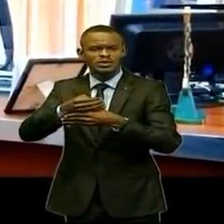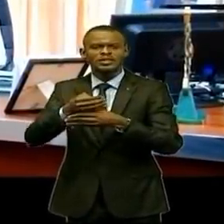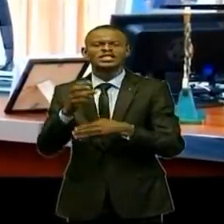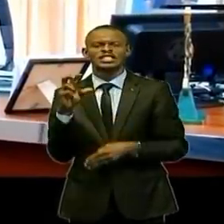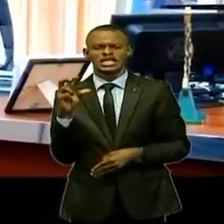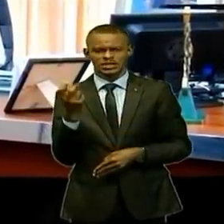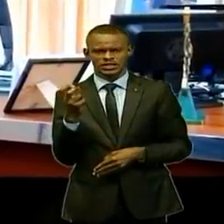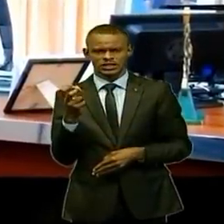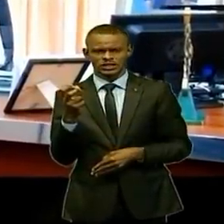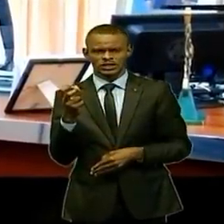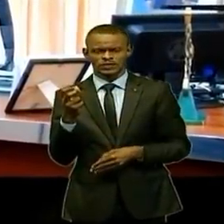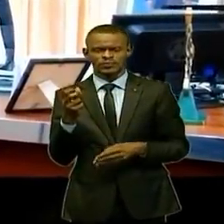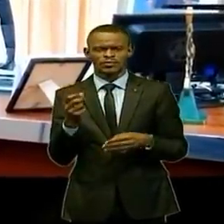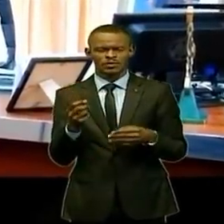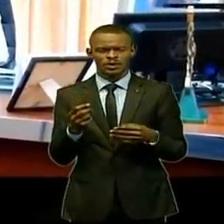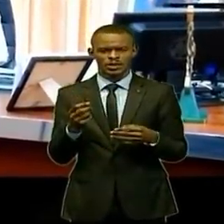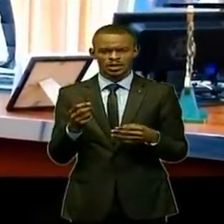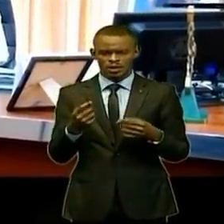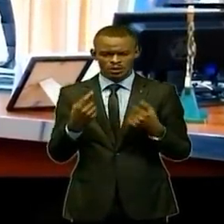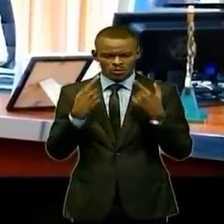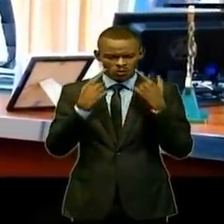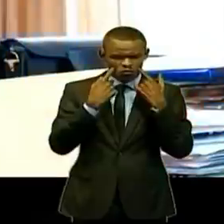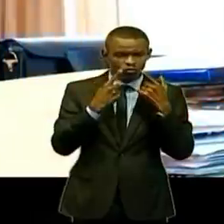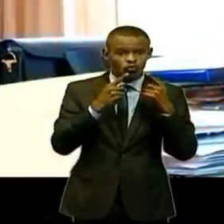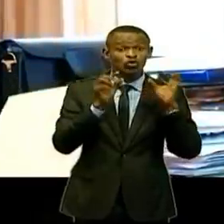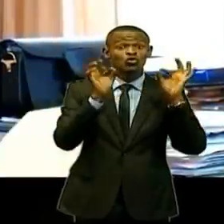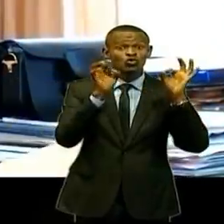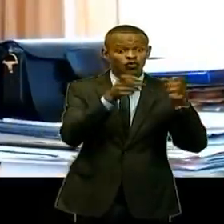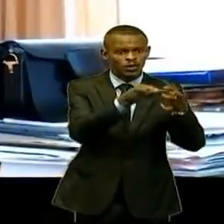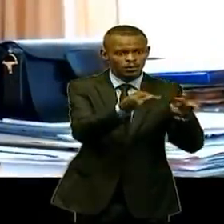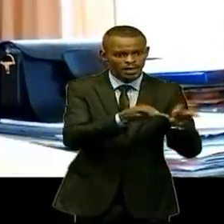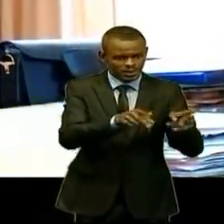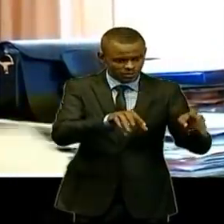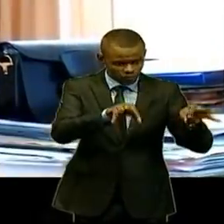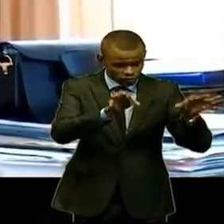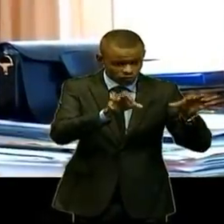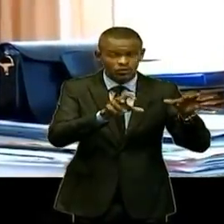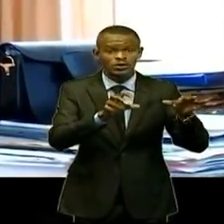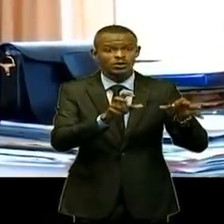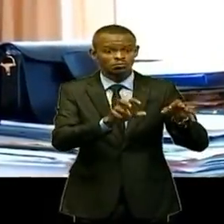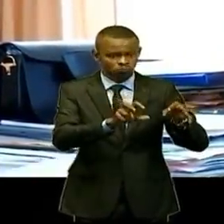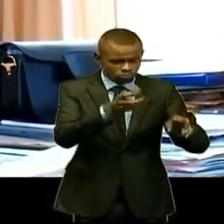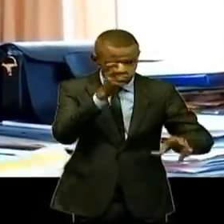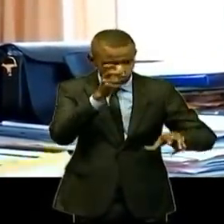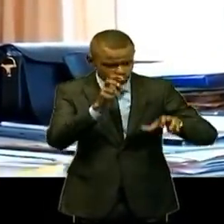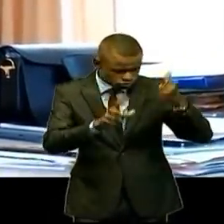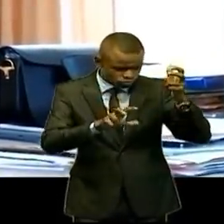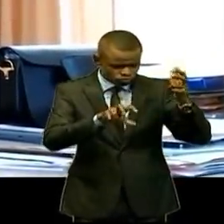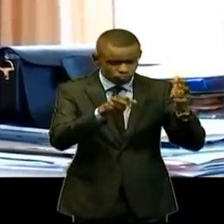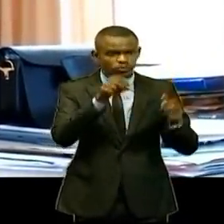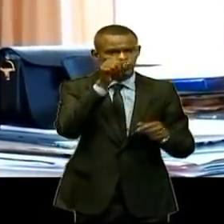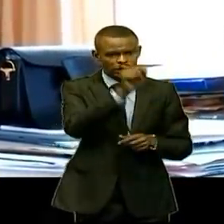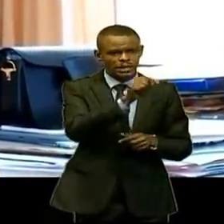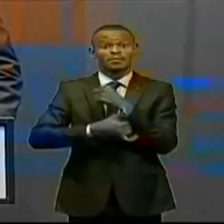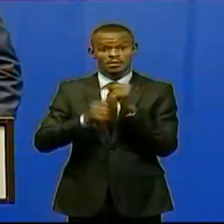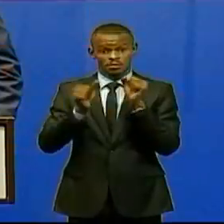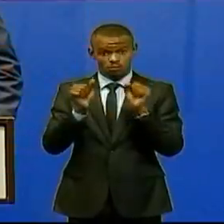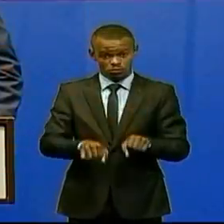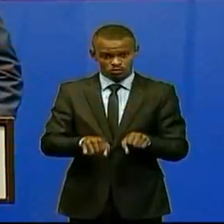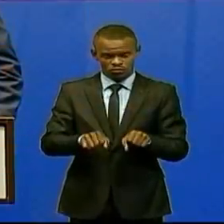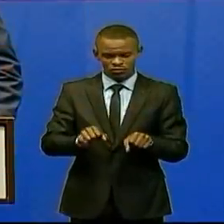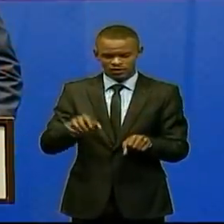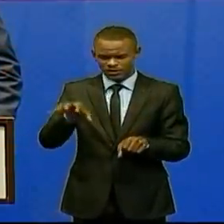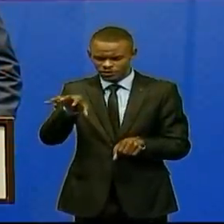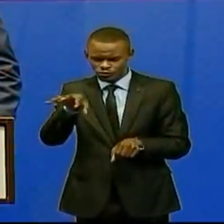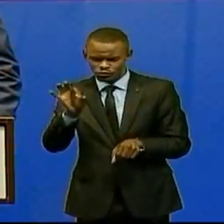campagne d'exploitation minière que notre pays pourrait mettre en exergue les gisements économiques rentables dont